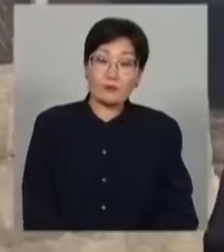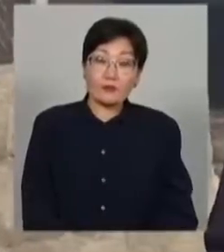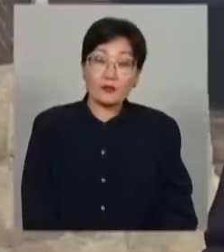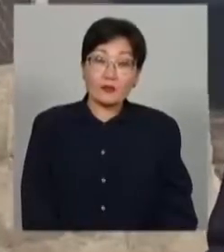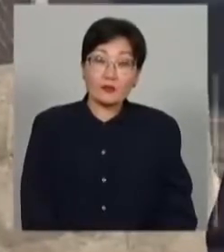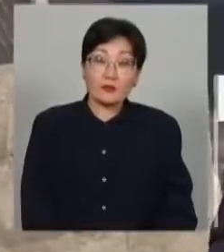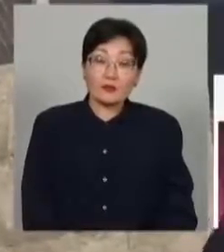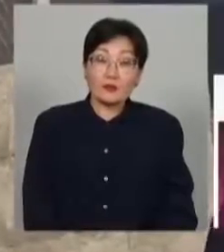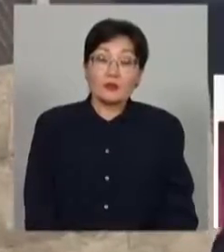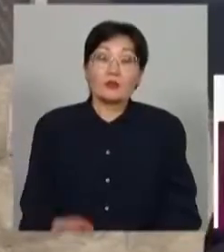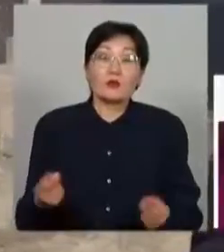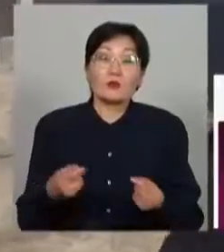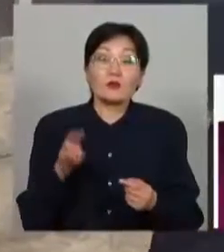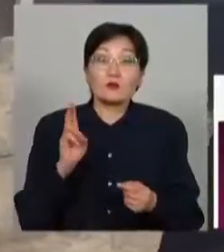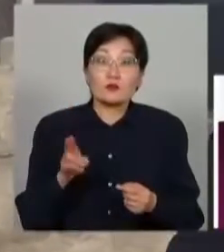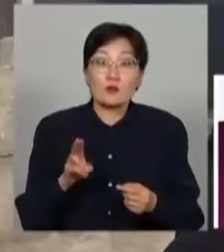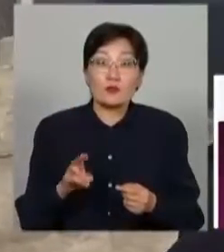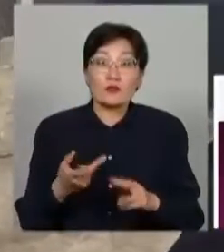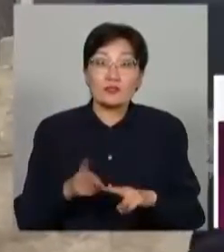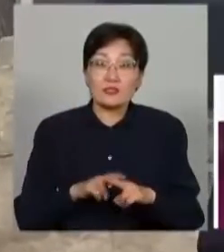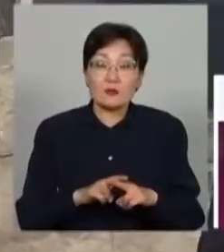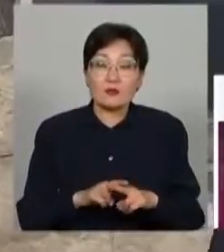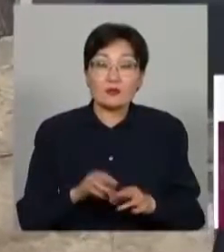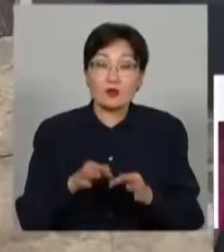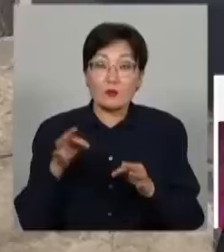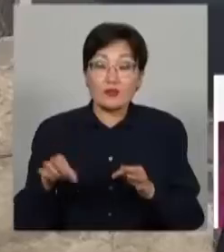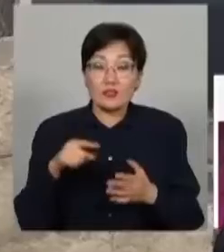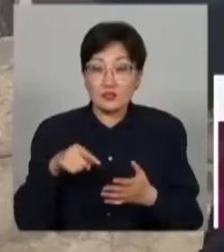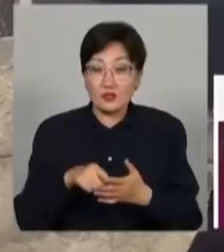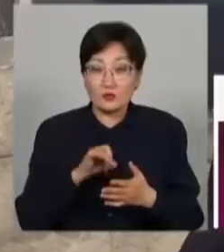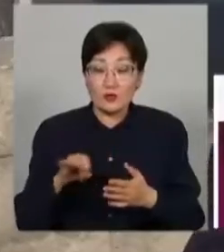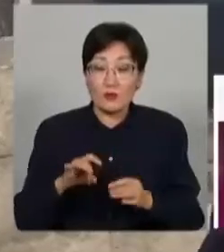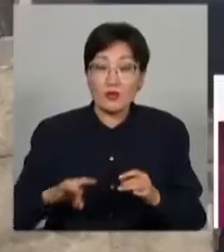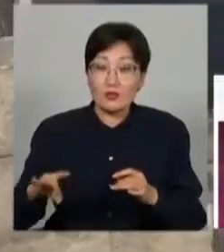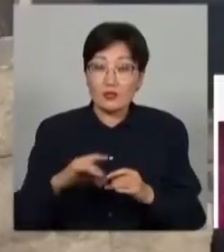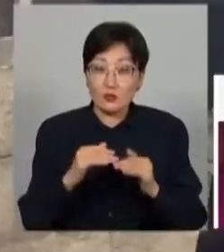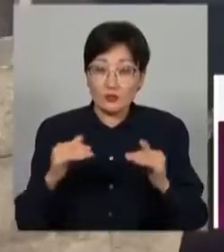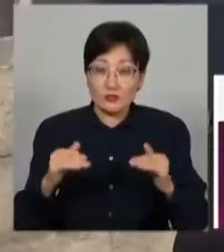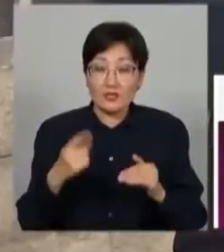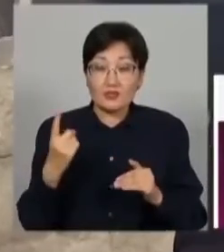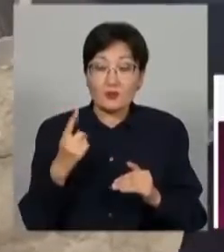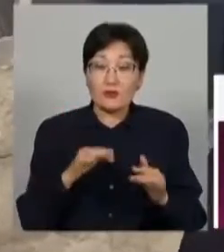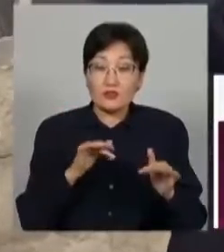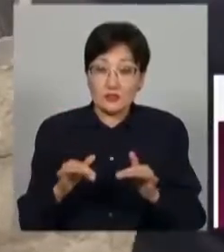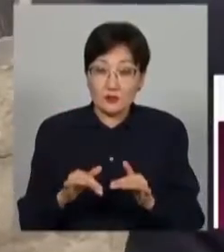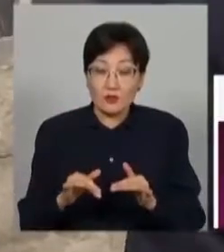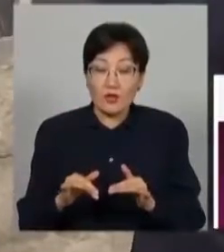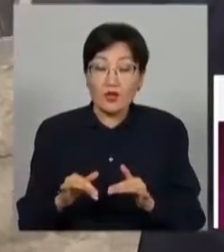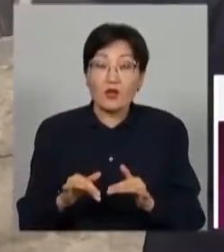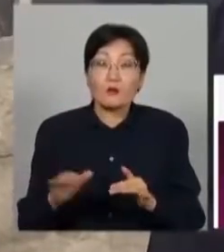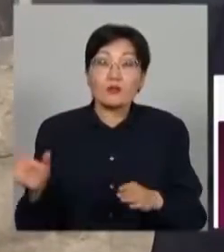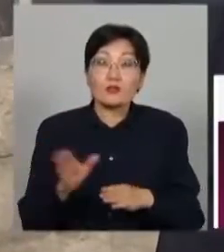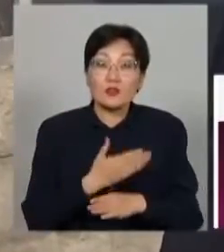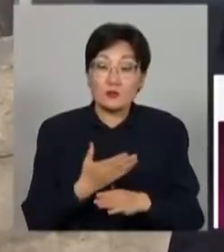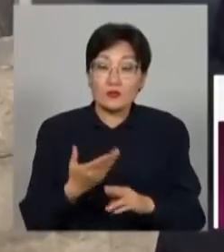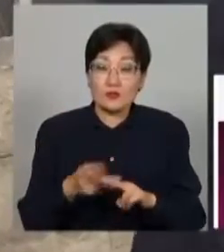самозамес немало тех кто промышляет эти на областном городском и даже районном уровне один из способов искоренить олигополий